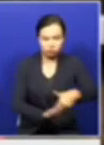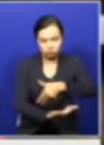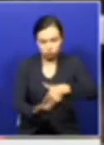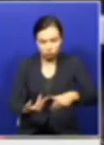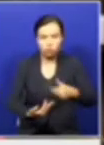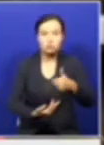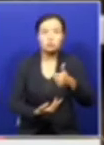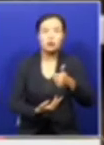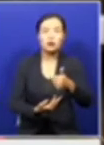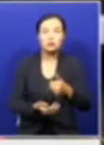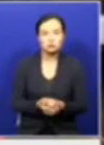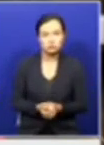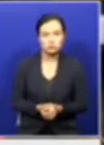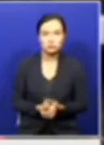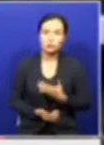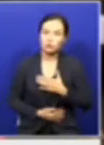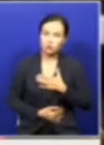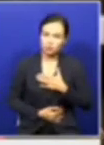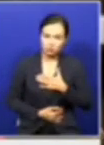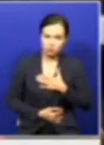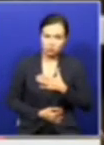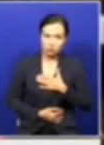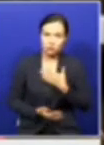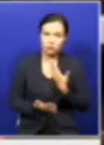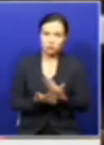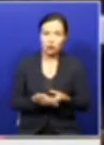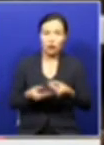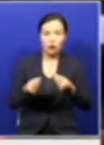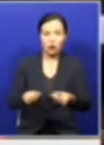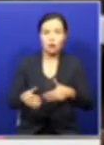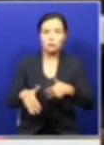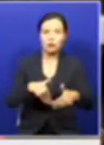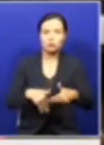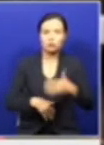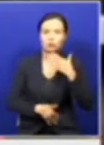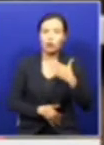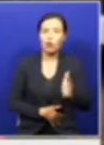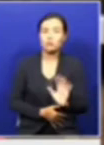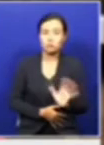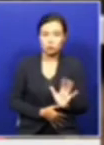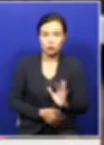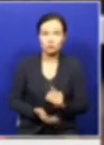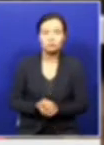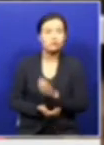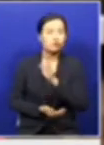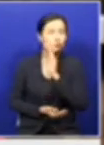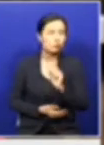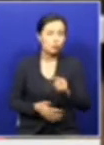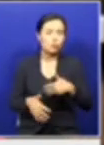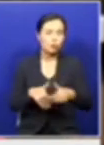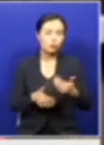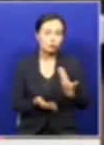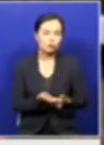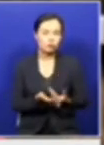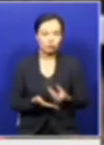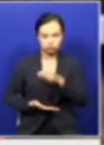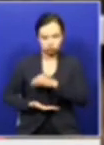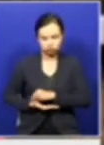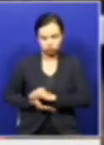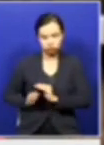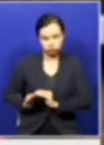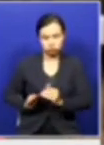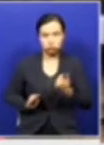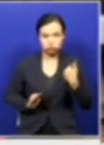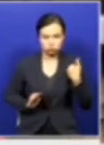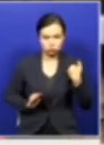ไม่สามารถที่จะให้เงินประชาชนไปได้ตลอดถ้าประชาชนมีเงินในกระเป๋าเขาก็ส